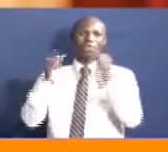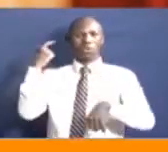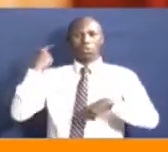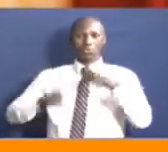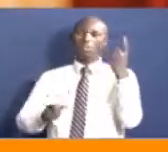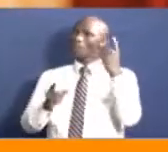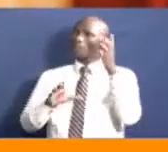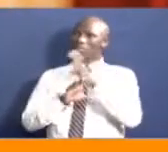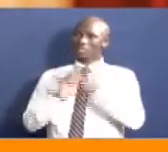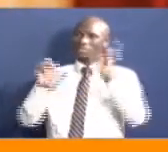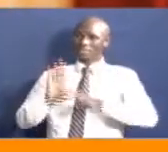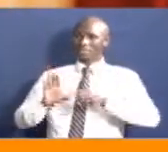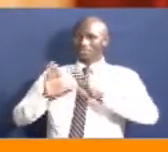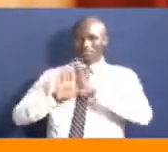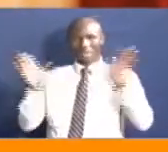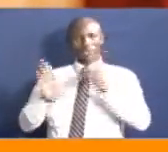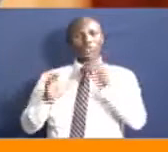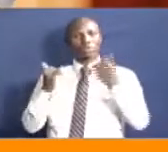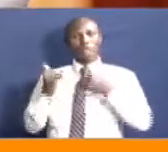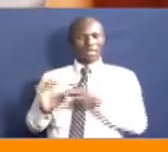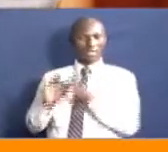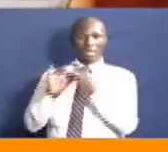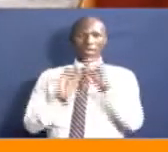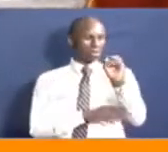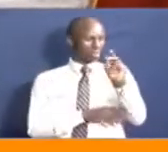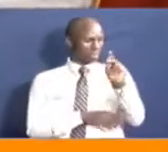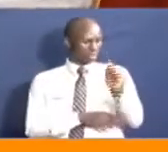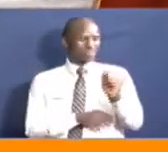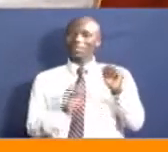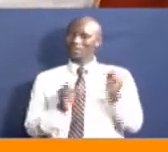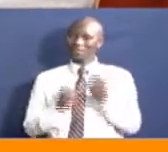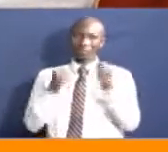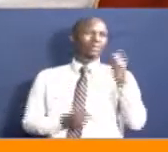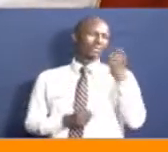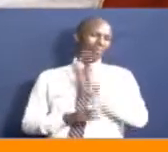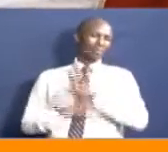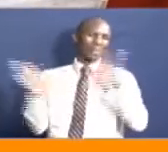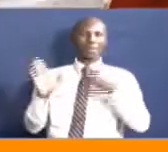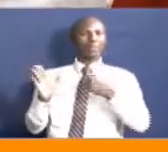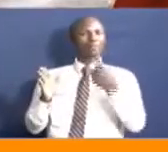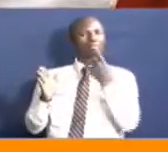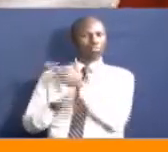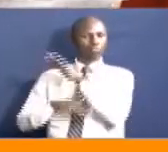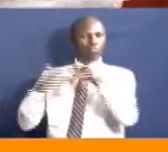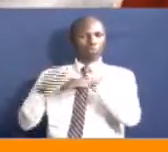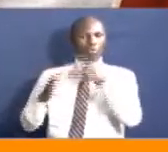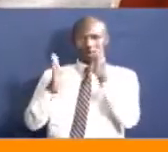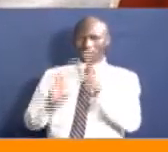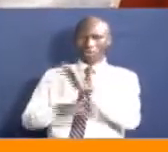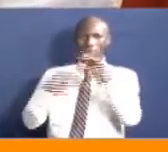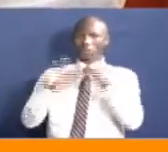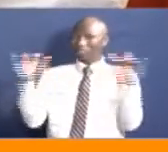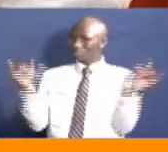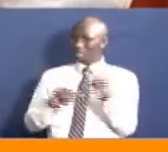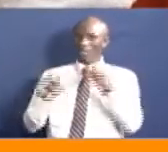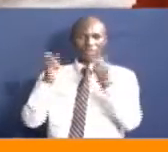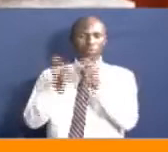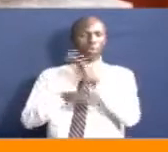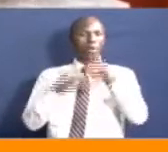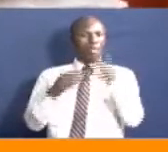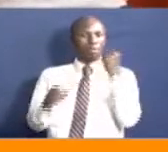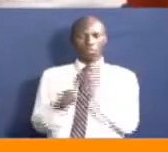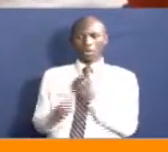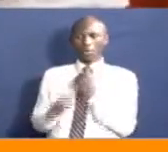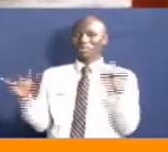kiti ya nini? Ya rais. Kwa hivyo umoja wa Oka ni nguvu ya Kenya. Kwa hivyo nawaambia wa Kenya wale wengine, hata timu zile zingine